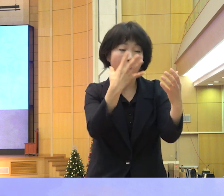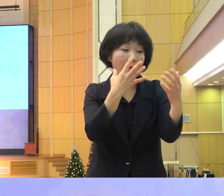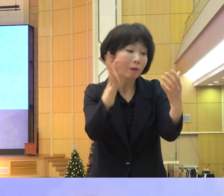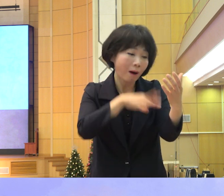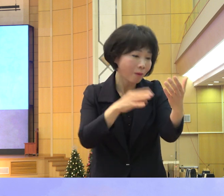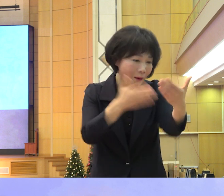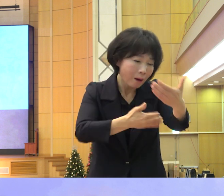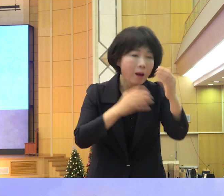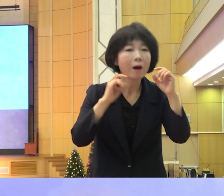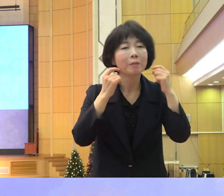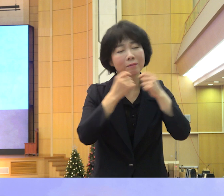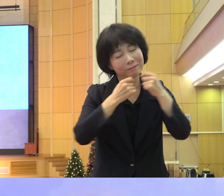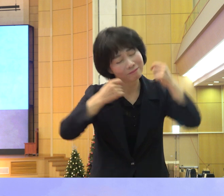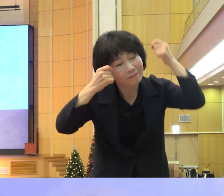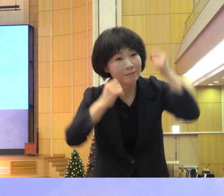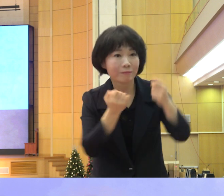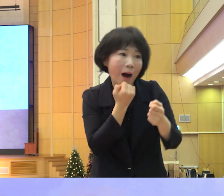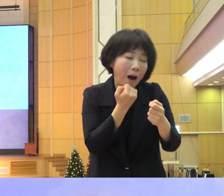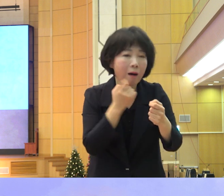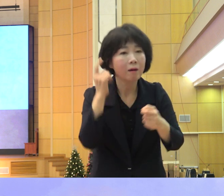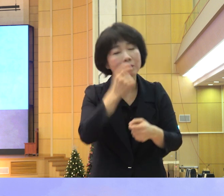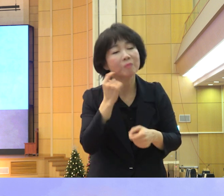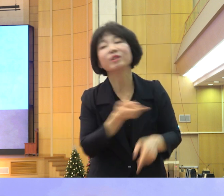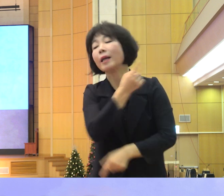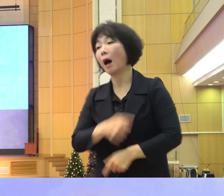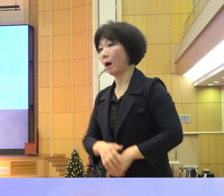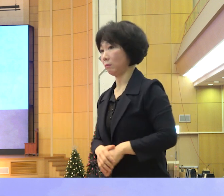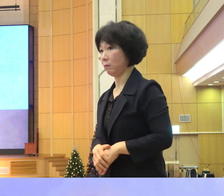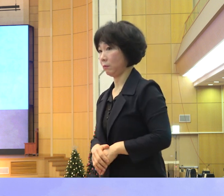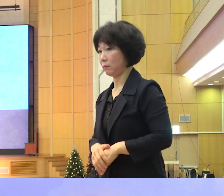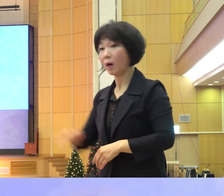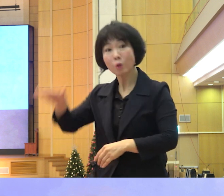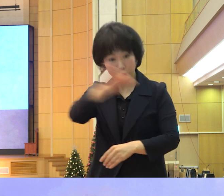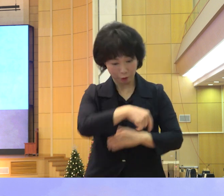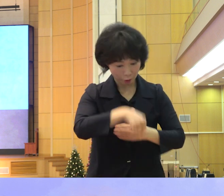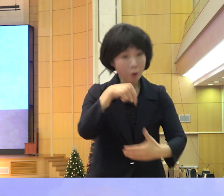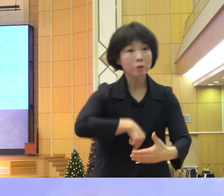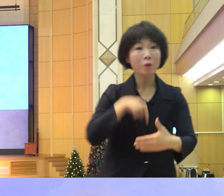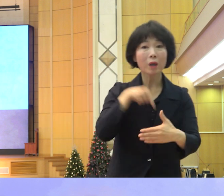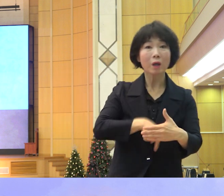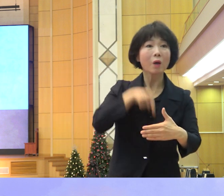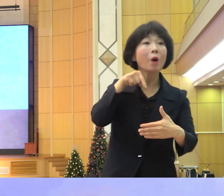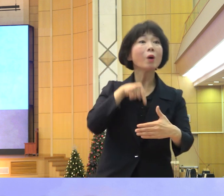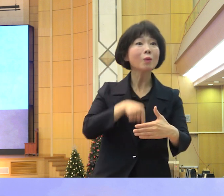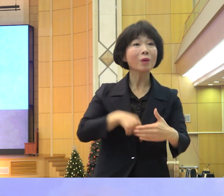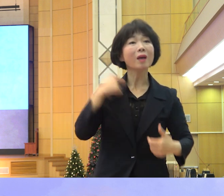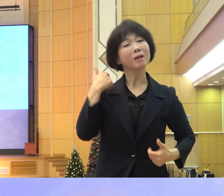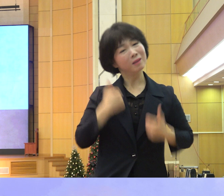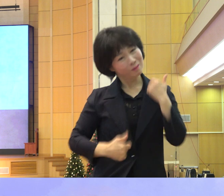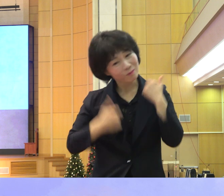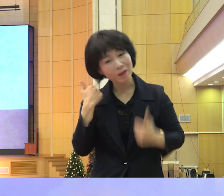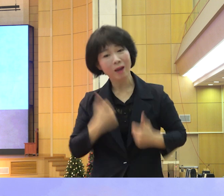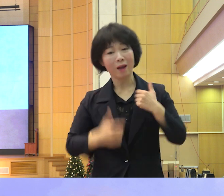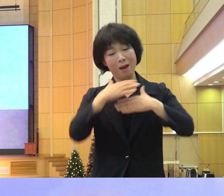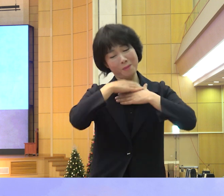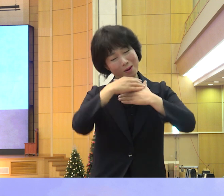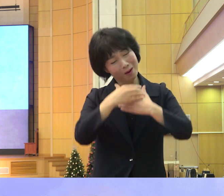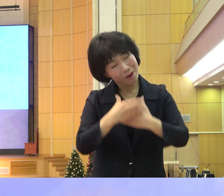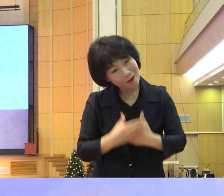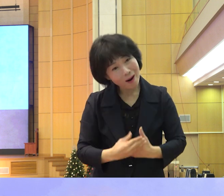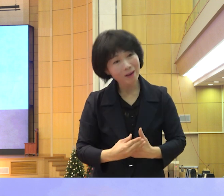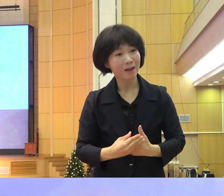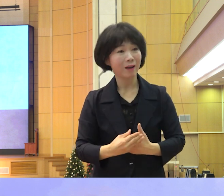그냥 여러분들이 그렇게 마음속에 평안과 기쁨과 즐거움을 얻으면요 그냥